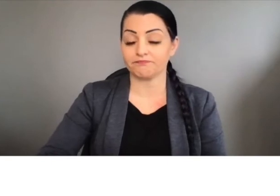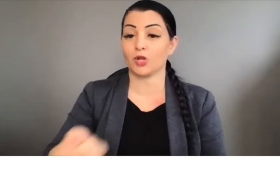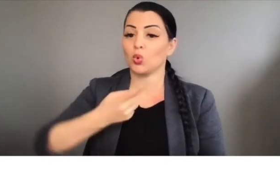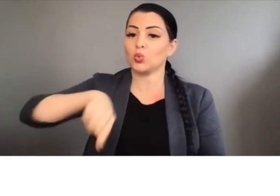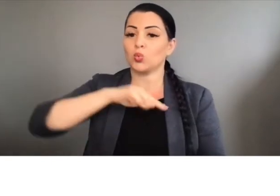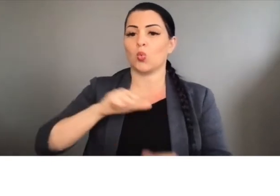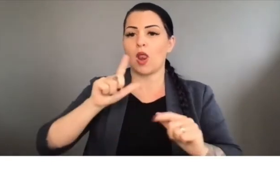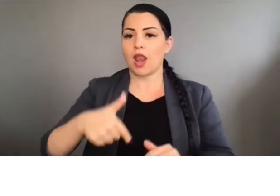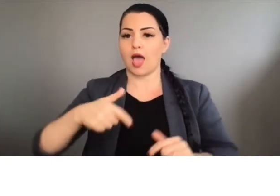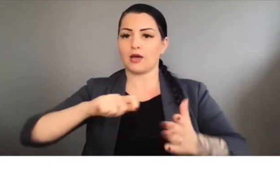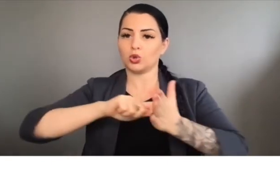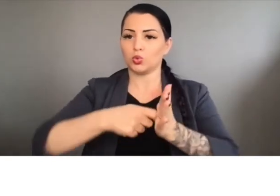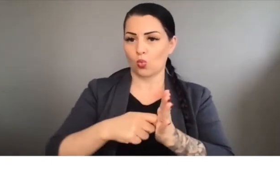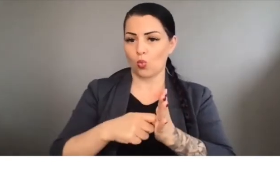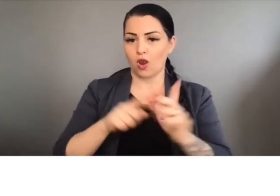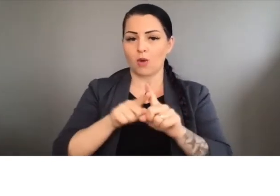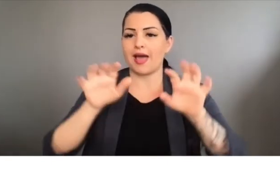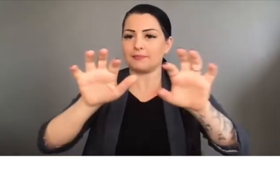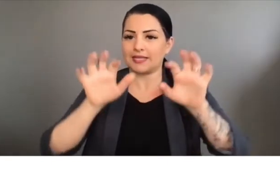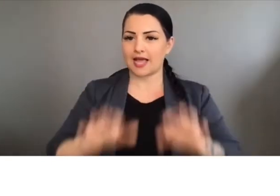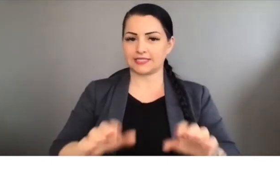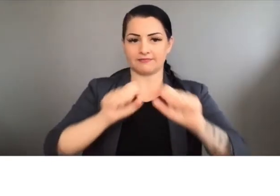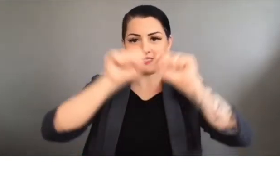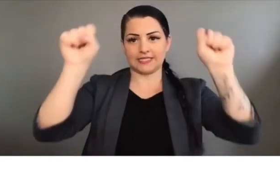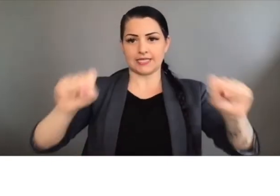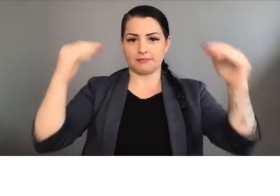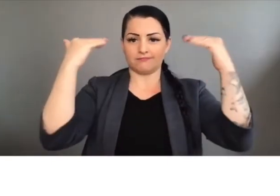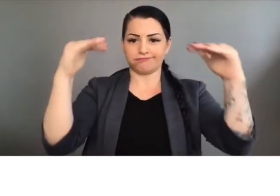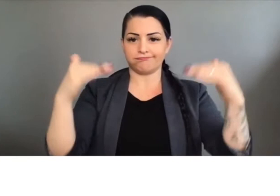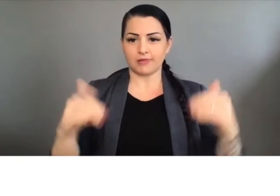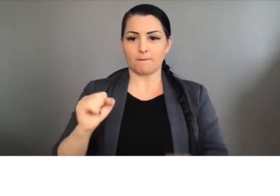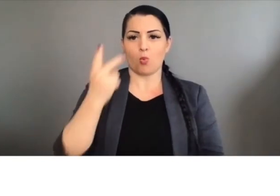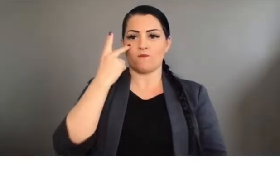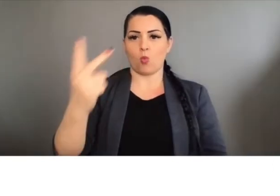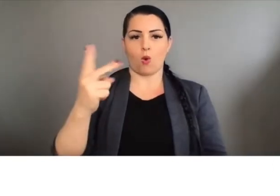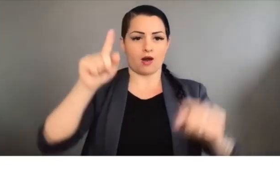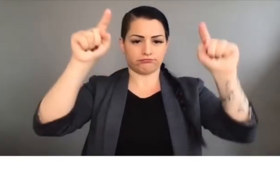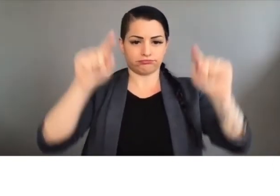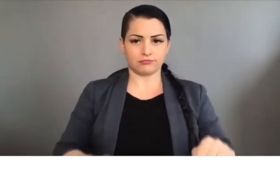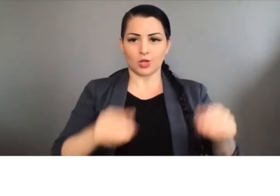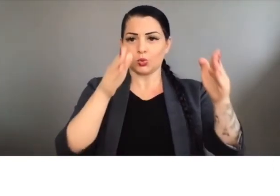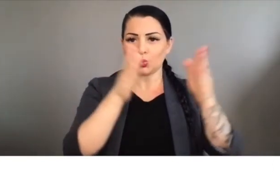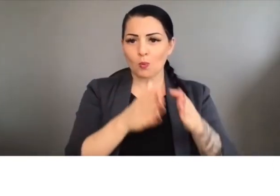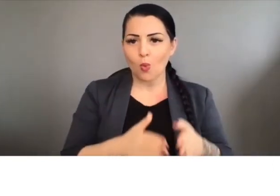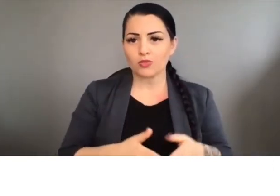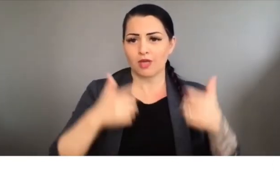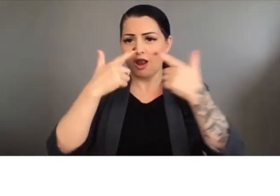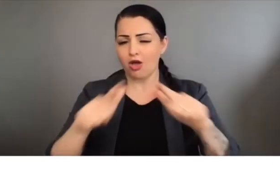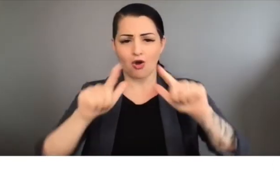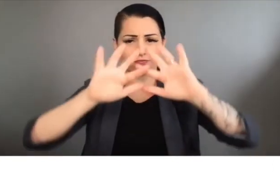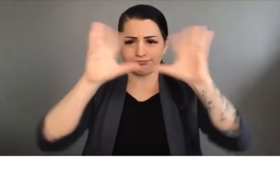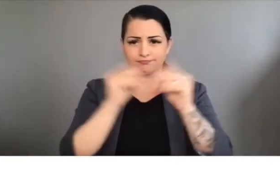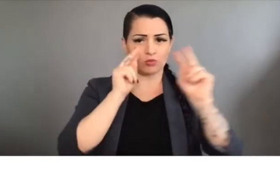À ce moment-là, le client a son renseignement. Nous bénéficions d'un outil d'administration, un système qui nous permet de